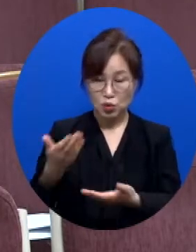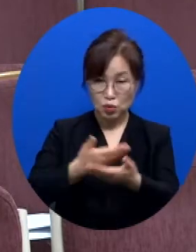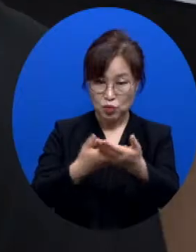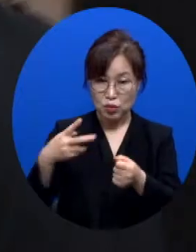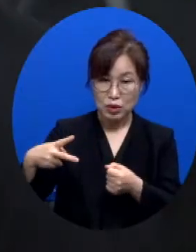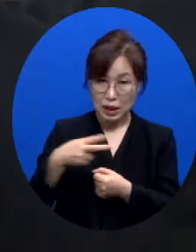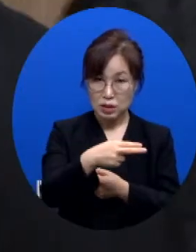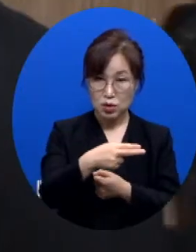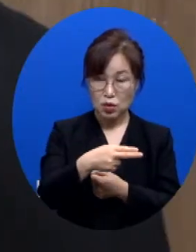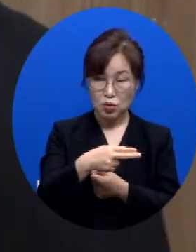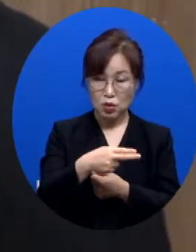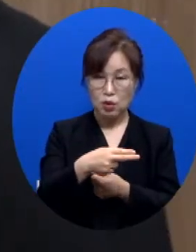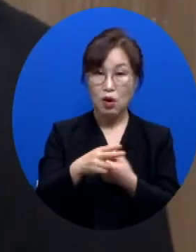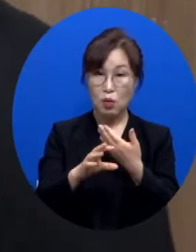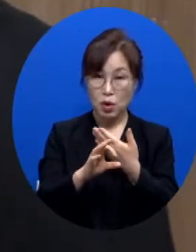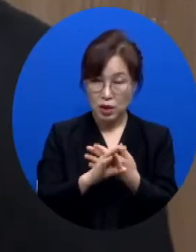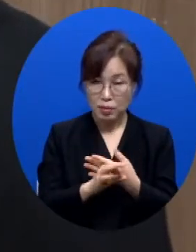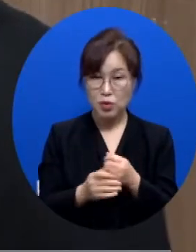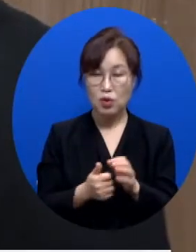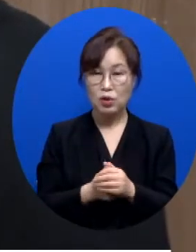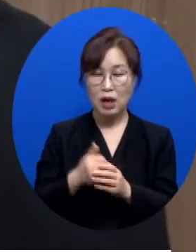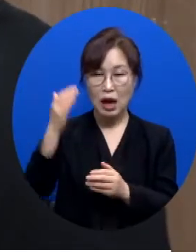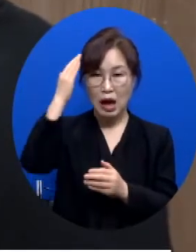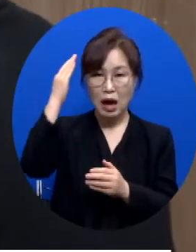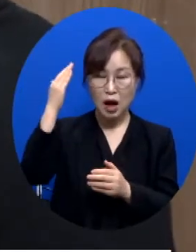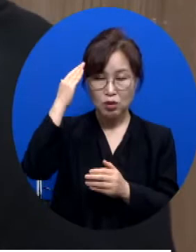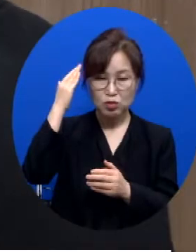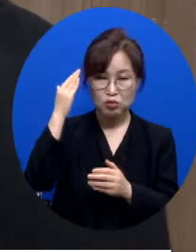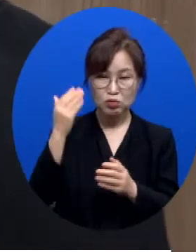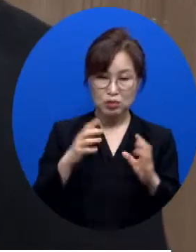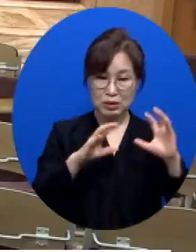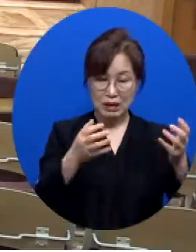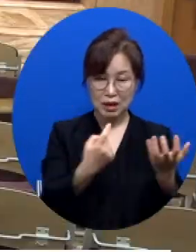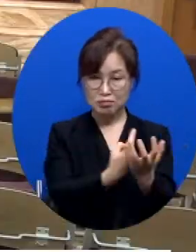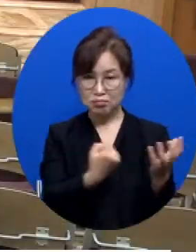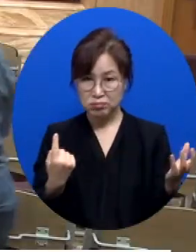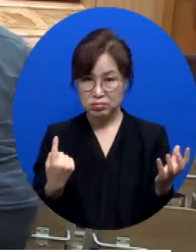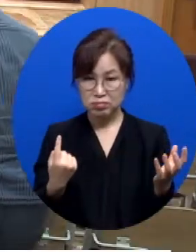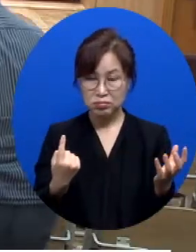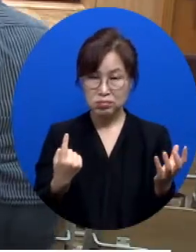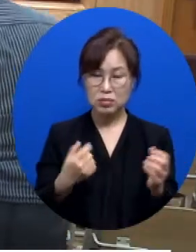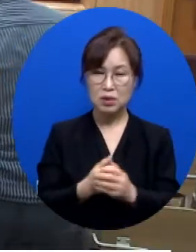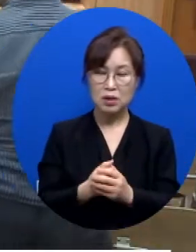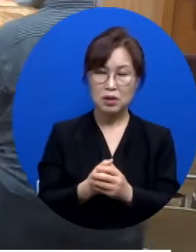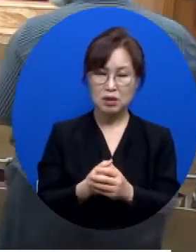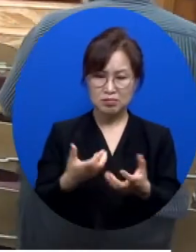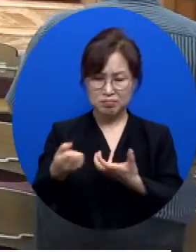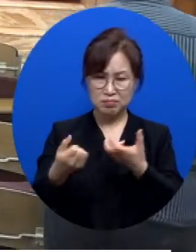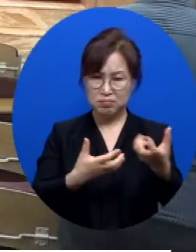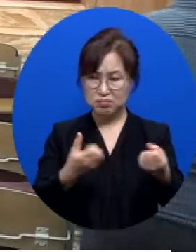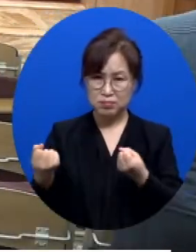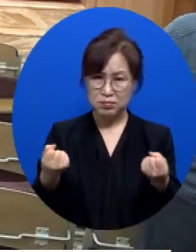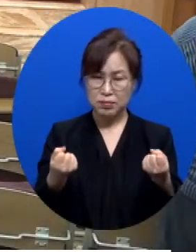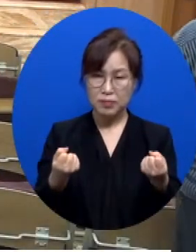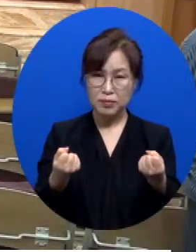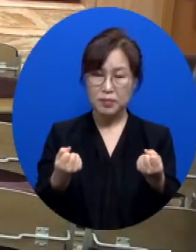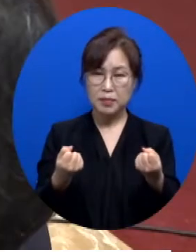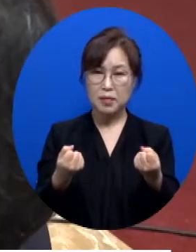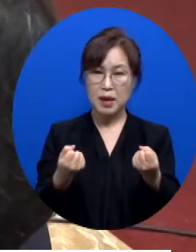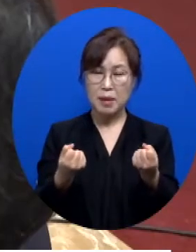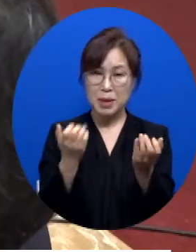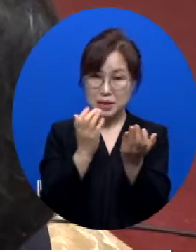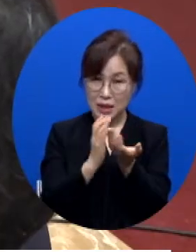단절을 결정한다면 국내외적인 고립은 물론 교단이 극단적인 세대주의와 분리주의에